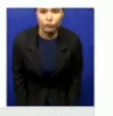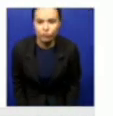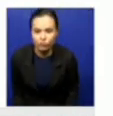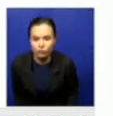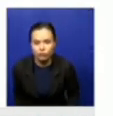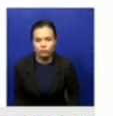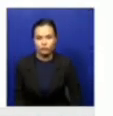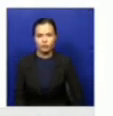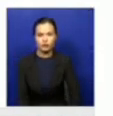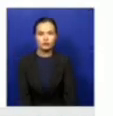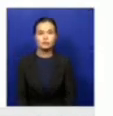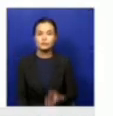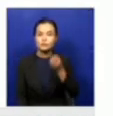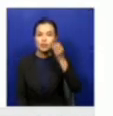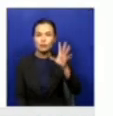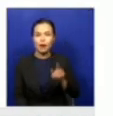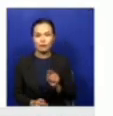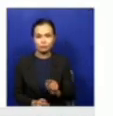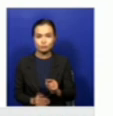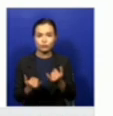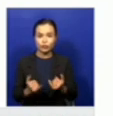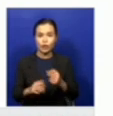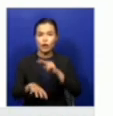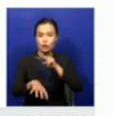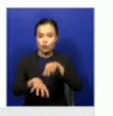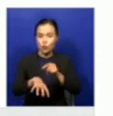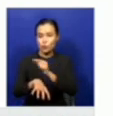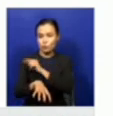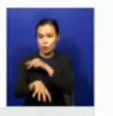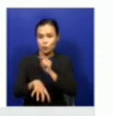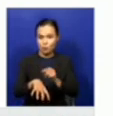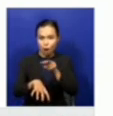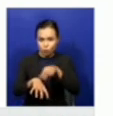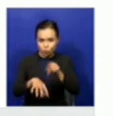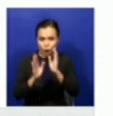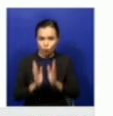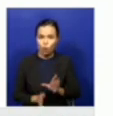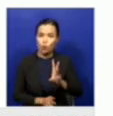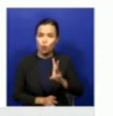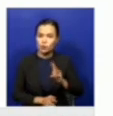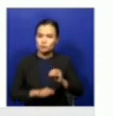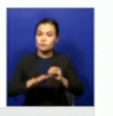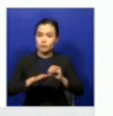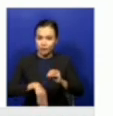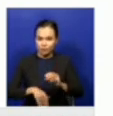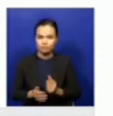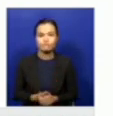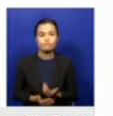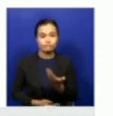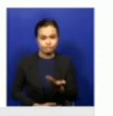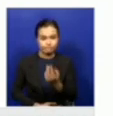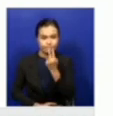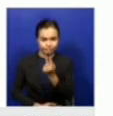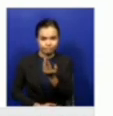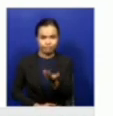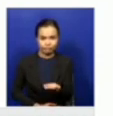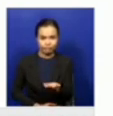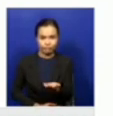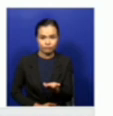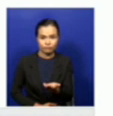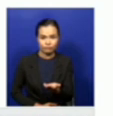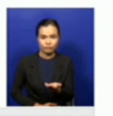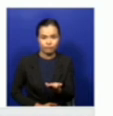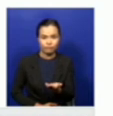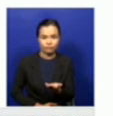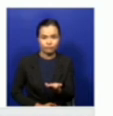ดแล้วนะครับเหลืออยู่ในโรงพยาบาลไม่ถึง60คนก็แสดงให้เห็นนะครับว่ามาตรการ